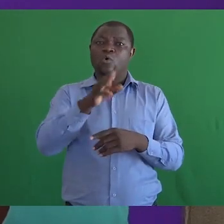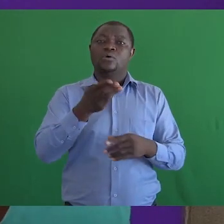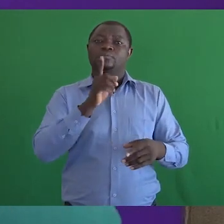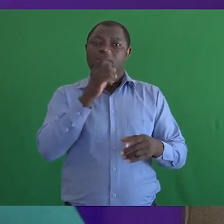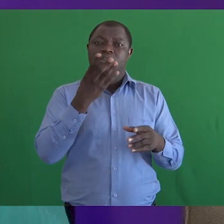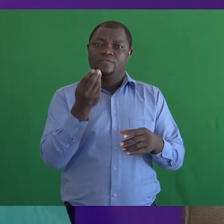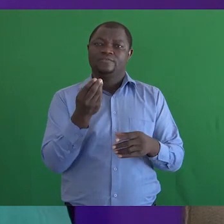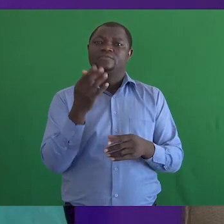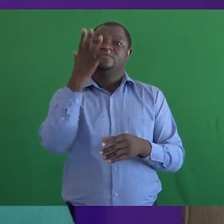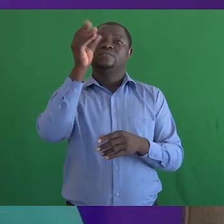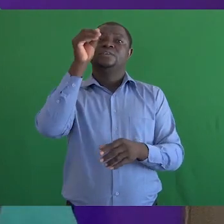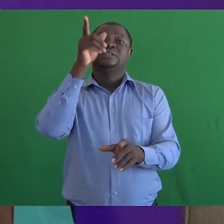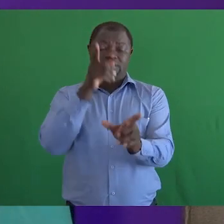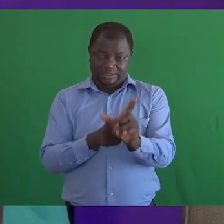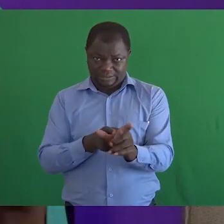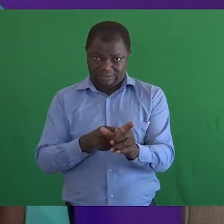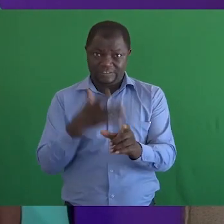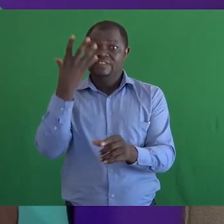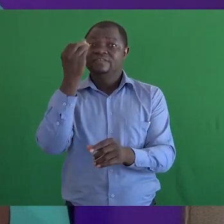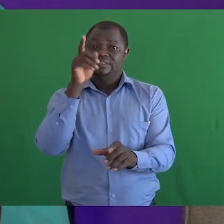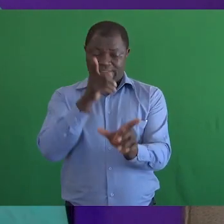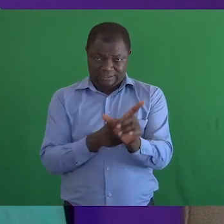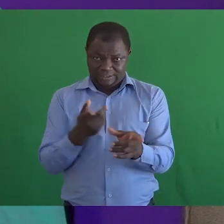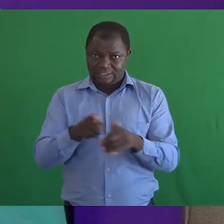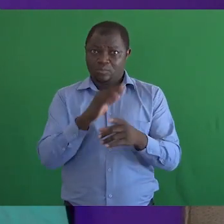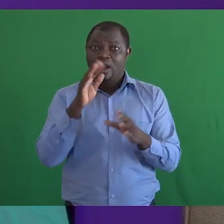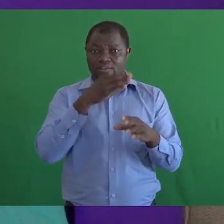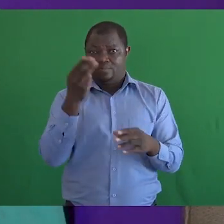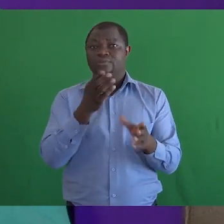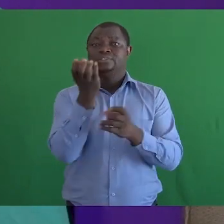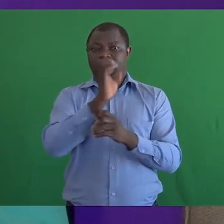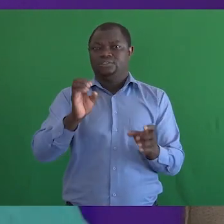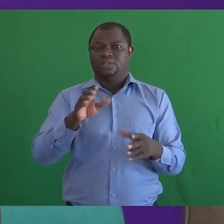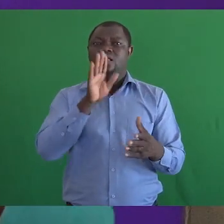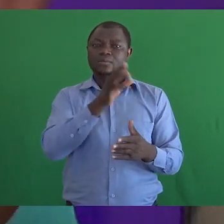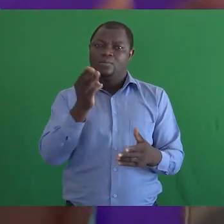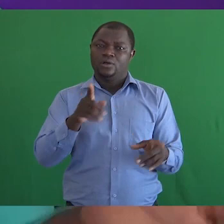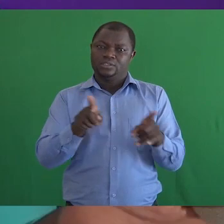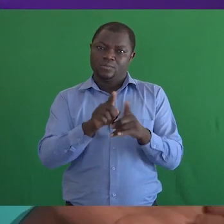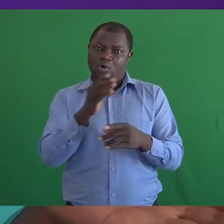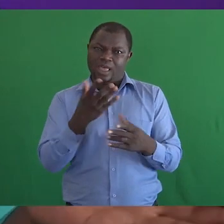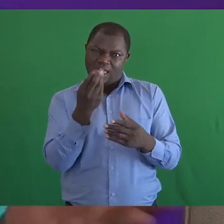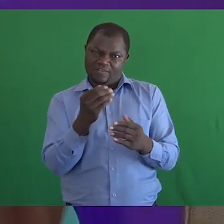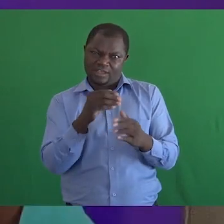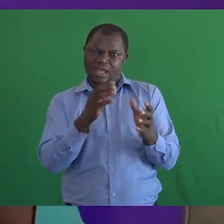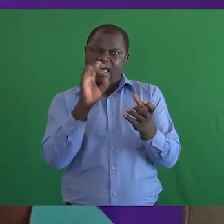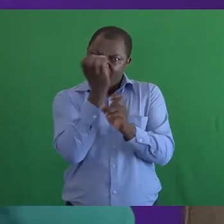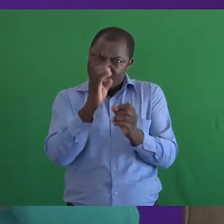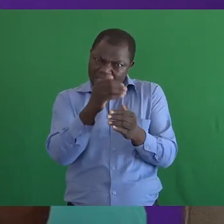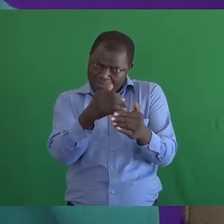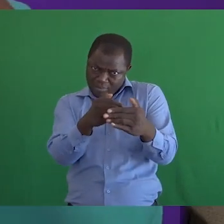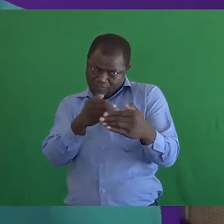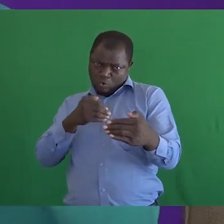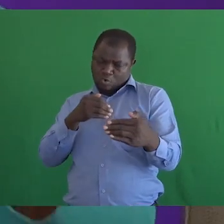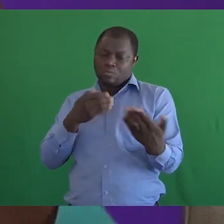average 50 years ndo age yekunzi ndo yekuguma iyoyo asi kune gona kuguma kwakatanga kwakaita itinoti early menopause which means inenge